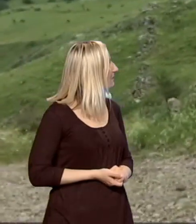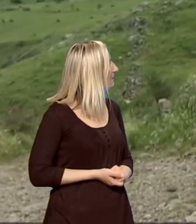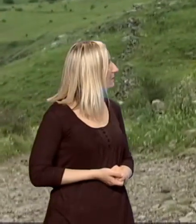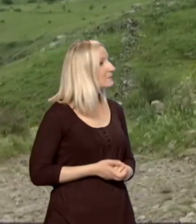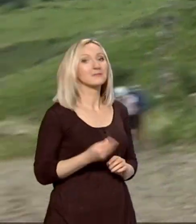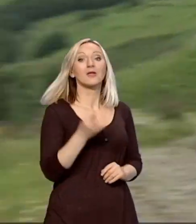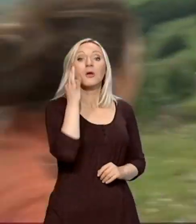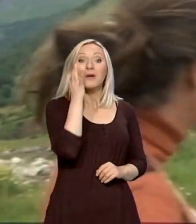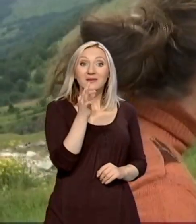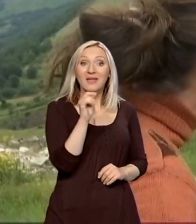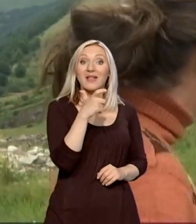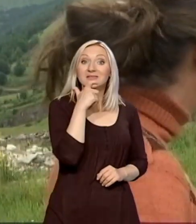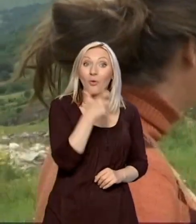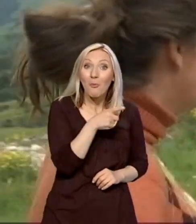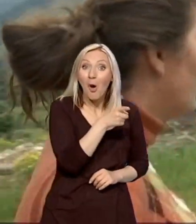Dobar dan, jeste li umorni?